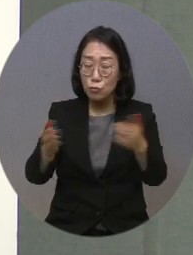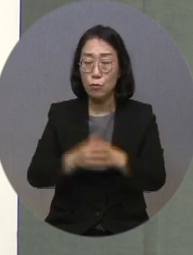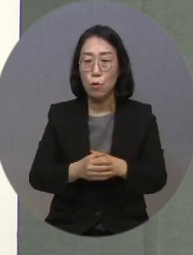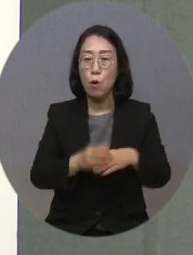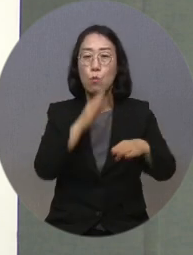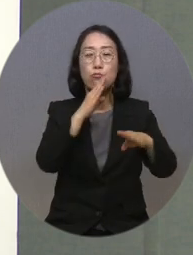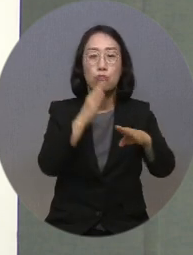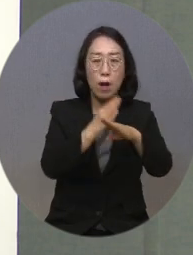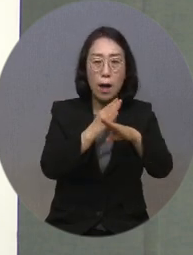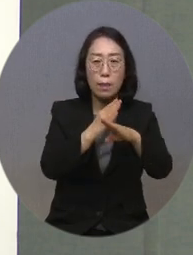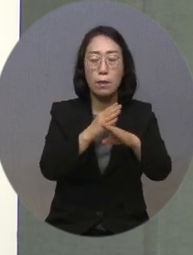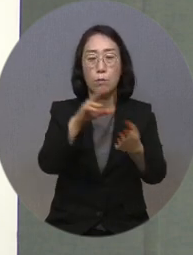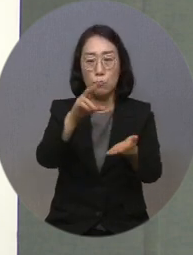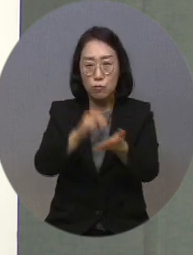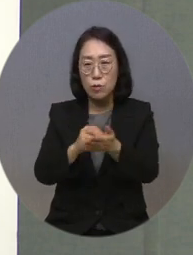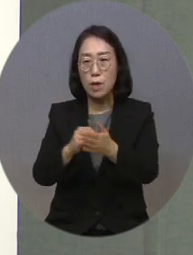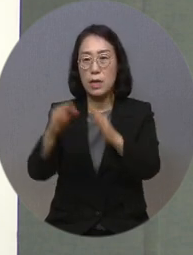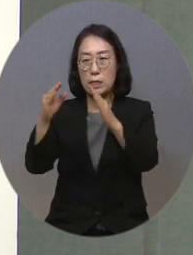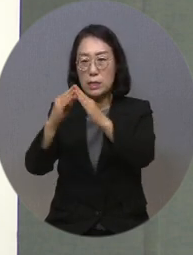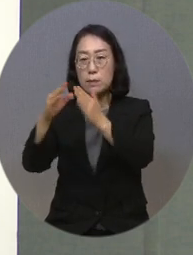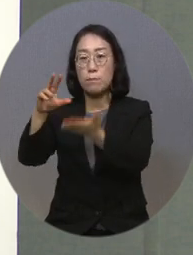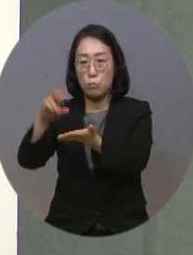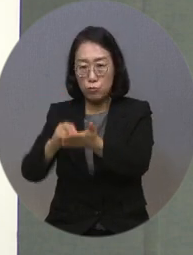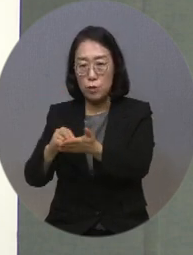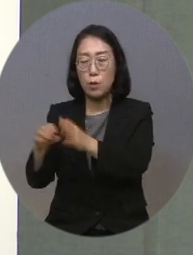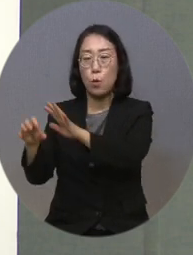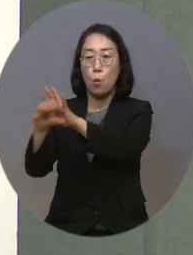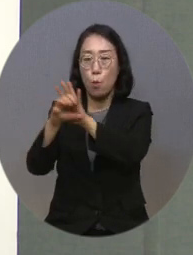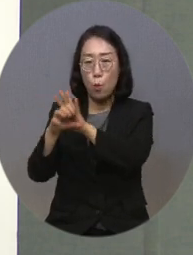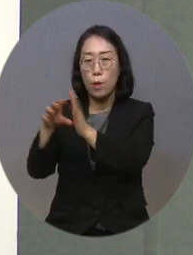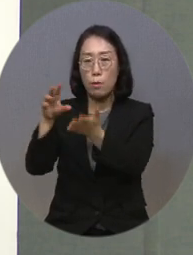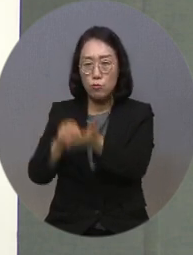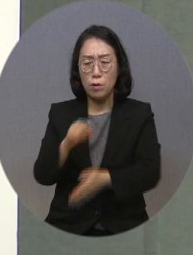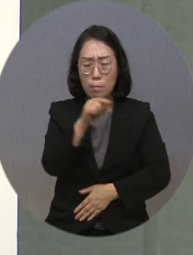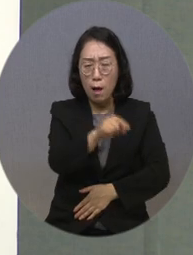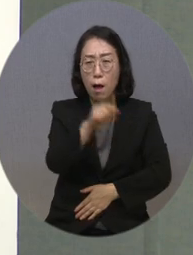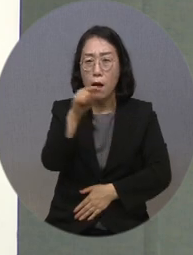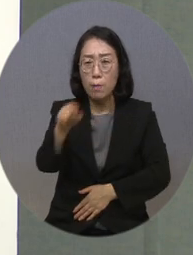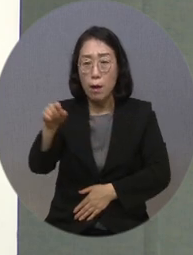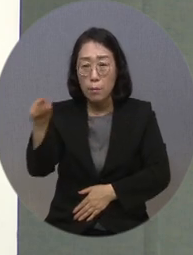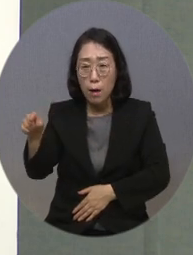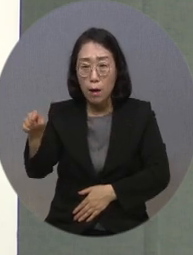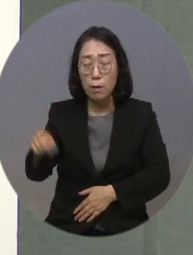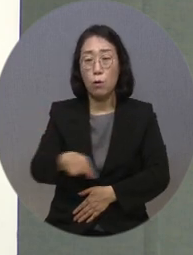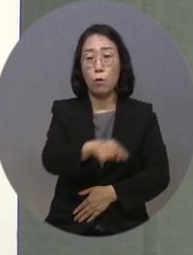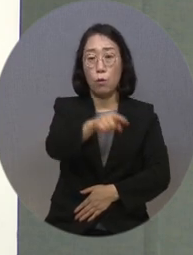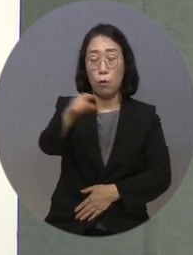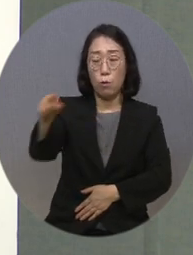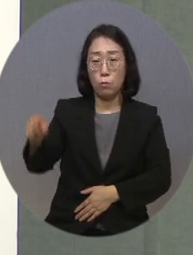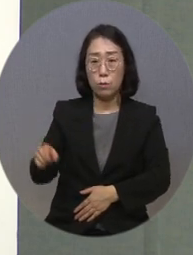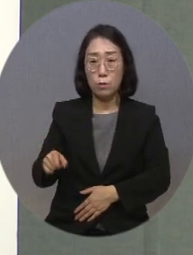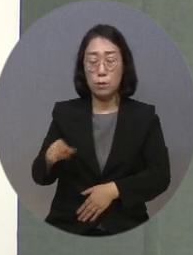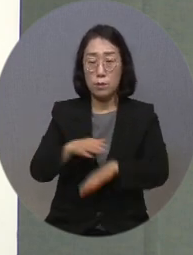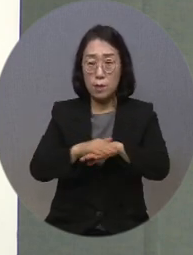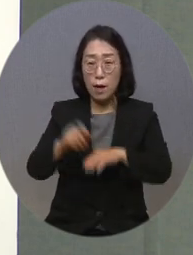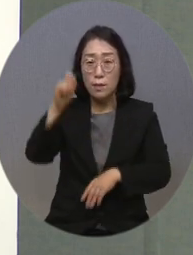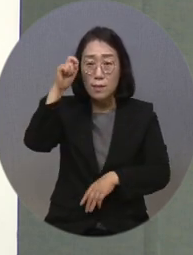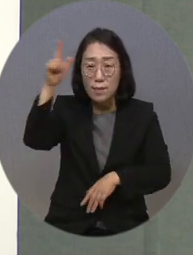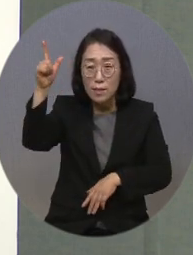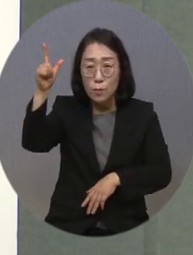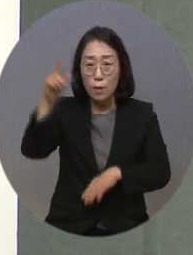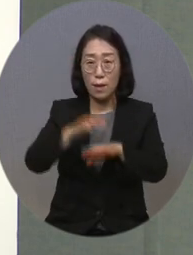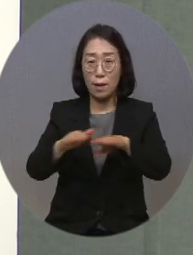안보라든가 부동산 정책이라든가 코로나 방역 대책이라든가 이런 것을 지혜롭게 풀어나갈 수